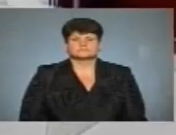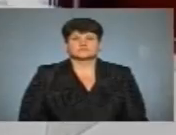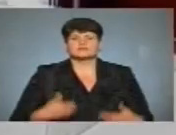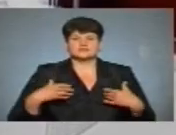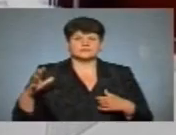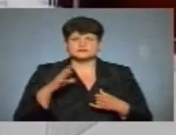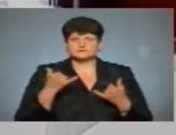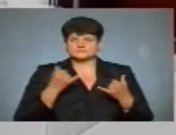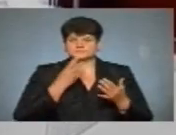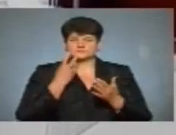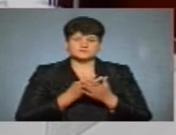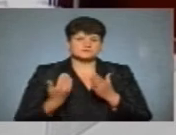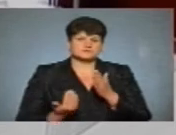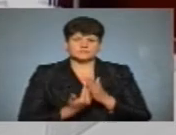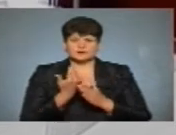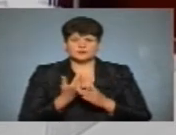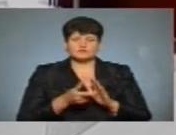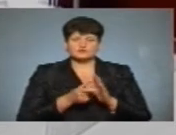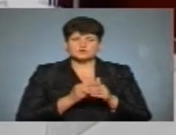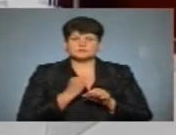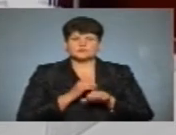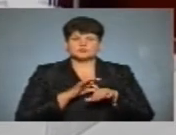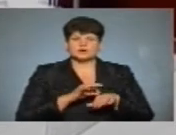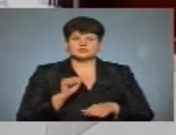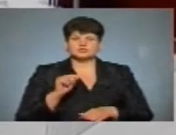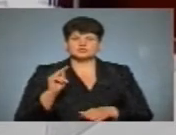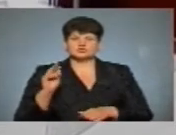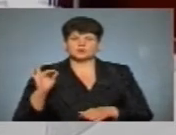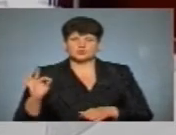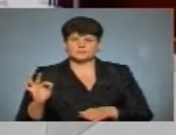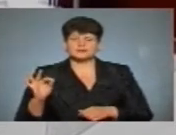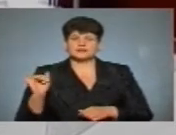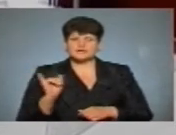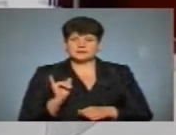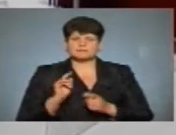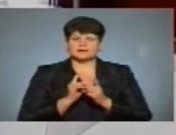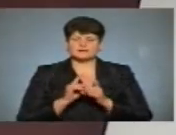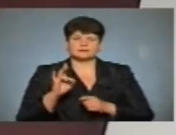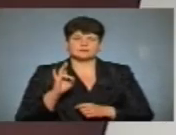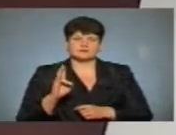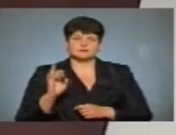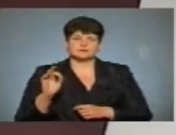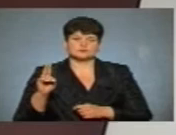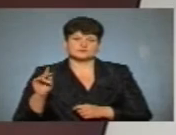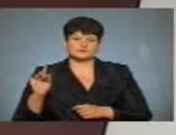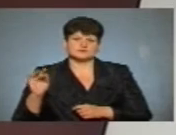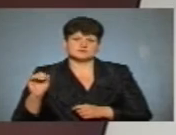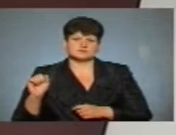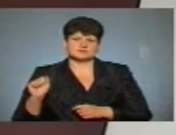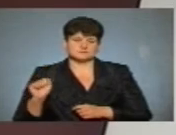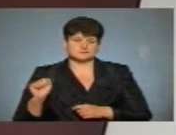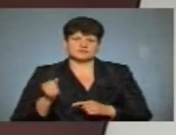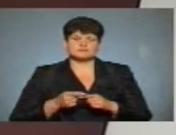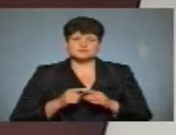Вітаю всіх, хто зараз з нами. Ви дивитесь новини. У студії працює ведуча Анастасія Чечко і сурдоперекладач Надія Коцовська. У цьому